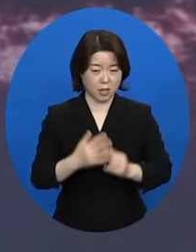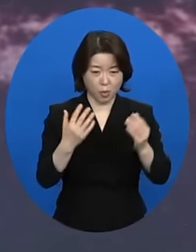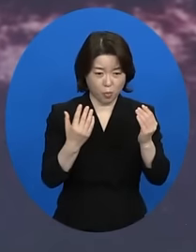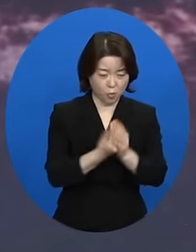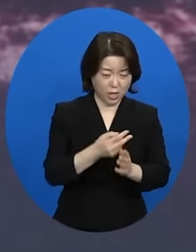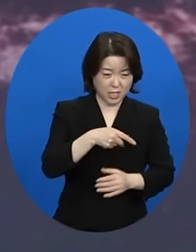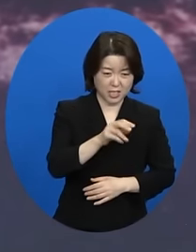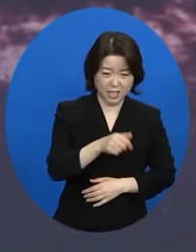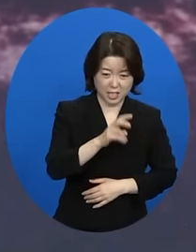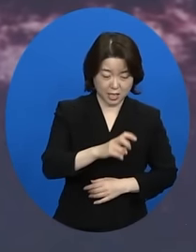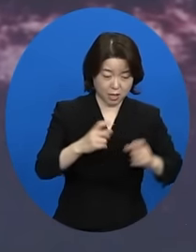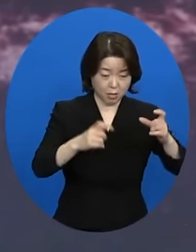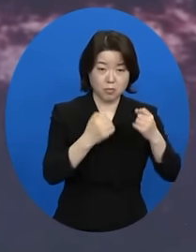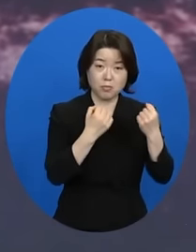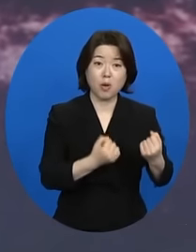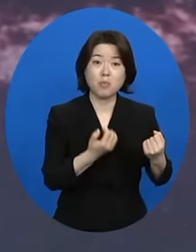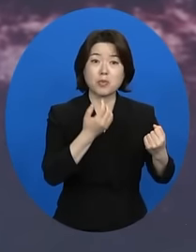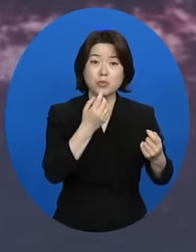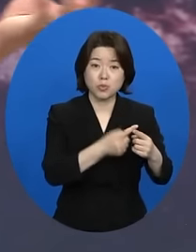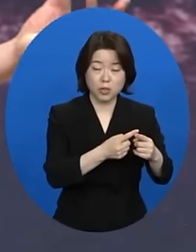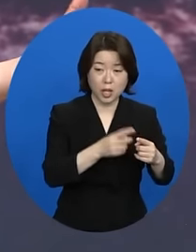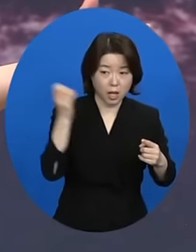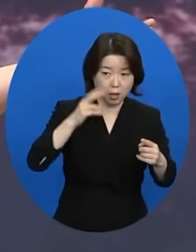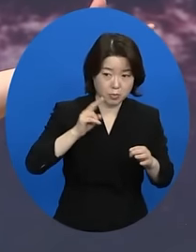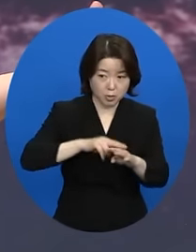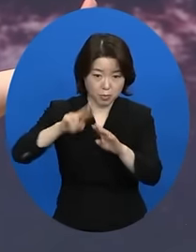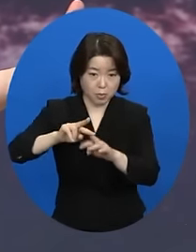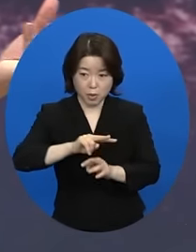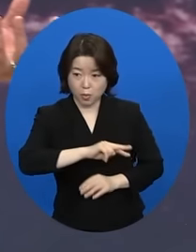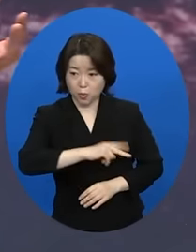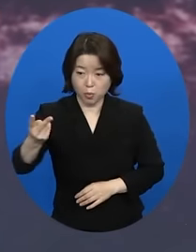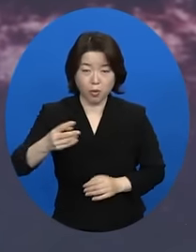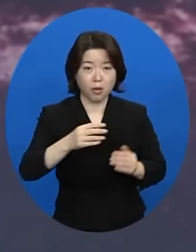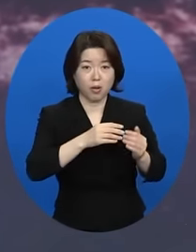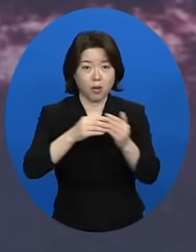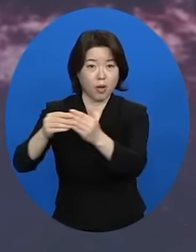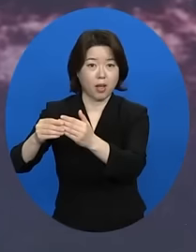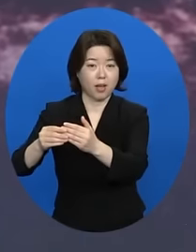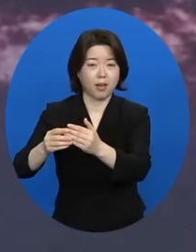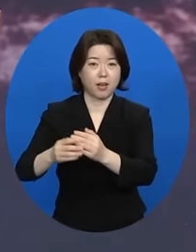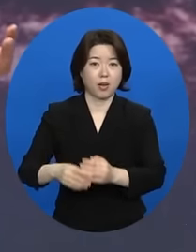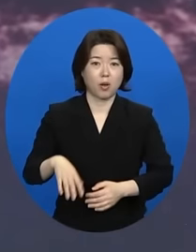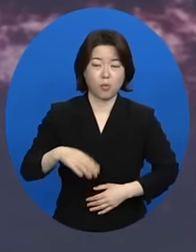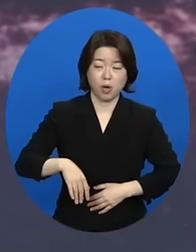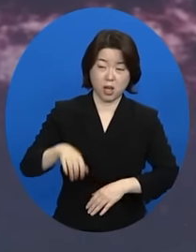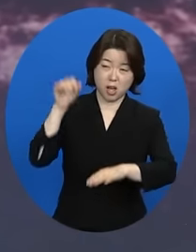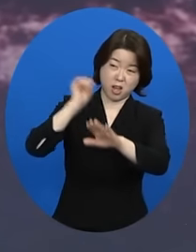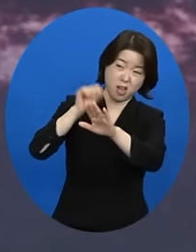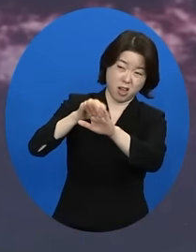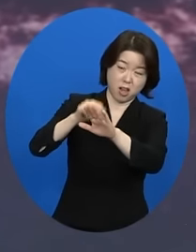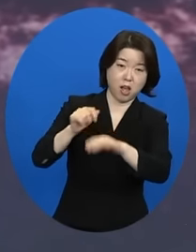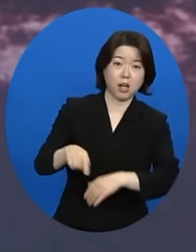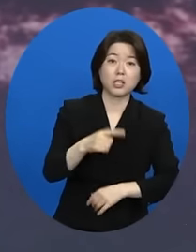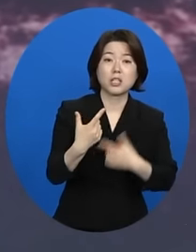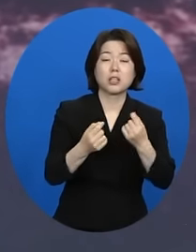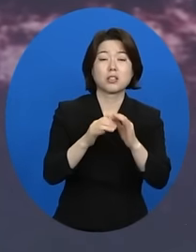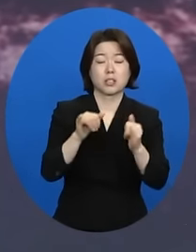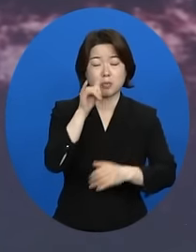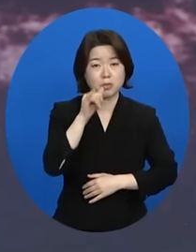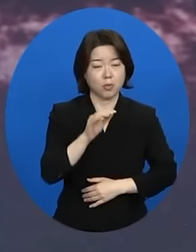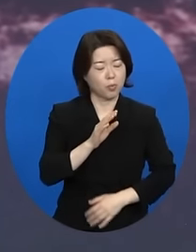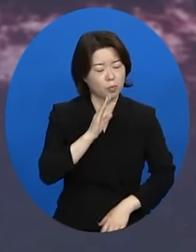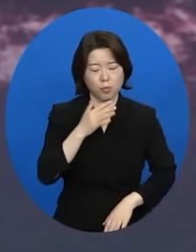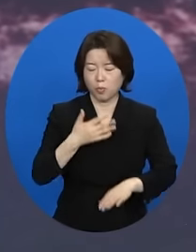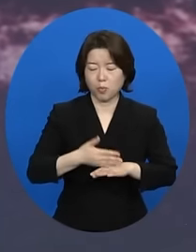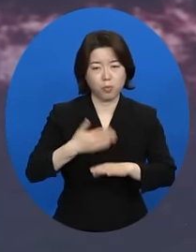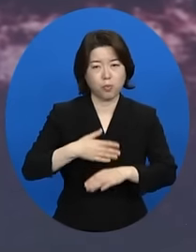세겜에 있다가 베델로 그냥 하나님이 인도해 주신 거예요. 그 문을 막 두드리는 거예요. 뭐 이런 분이 계셨어요. 얼마나 감사한지